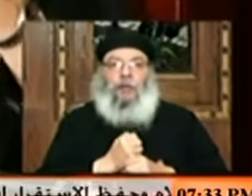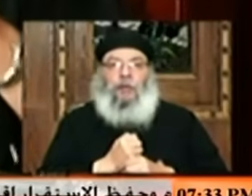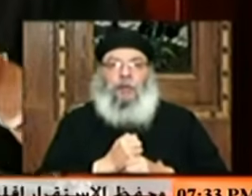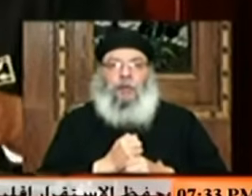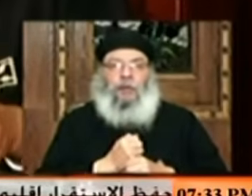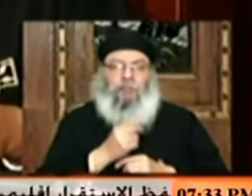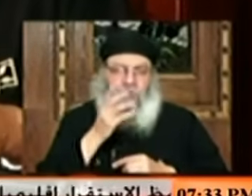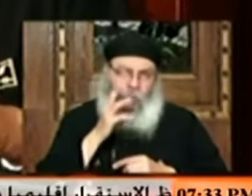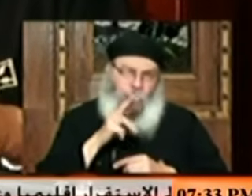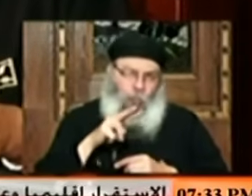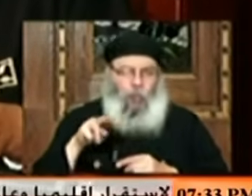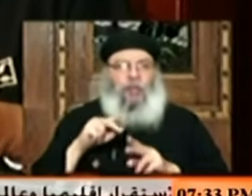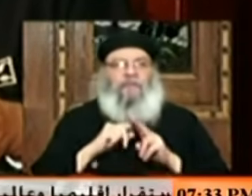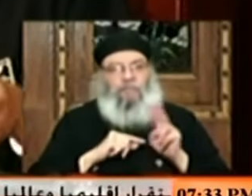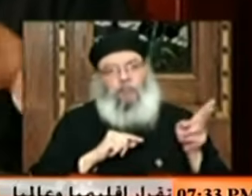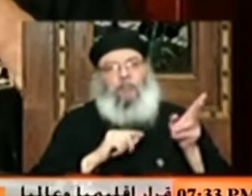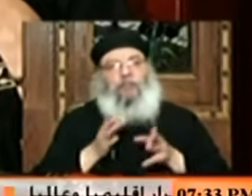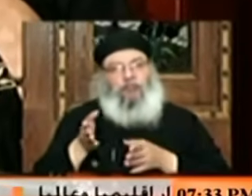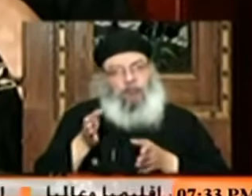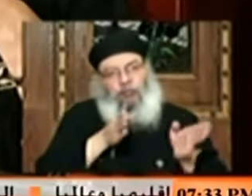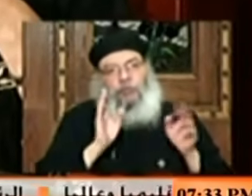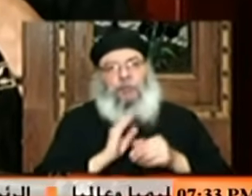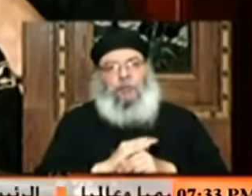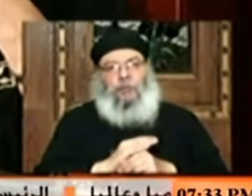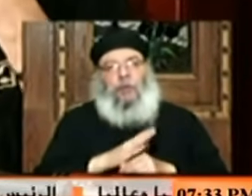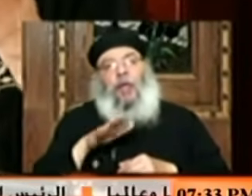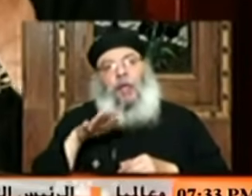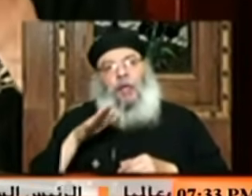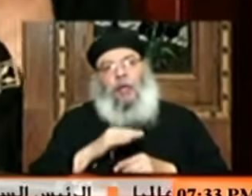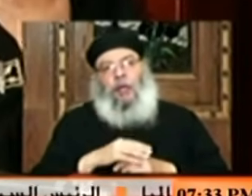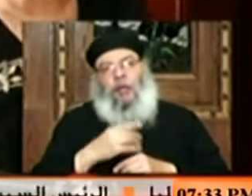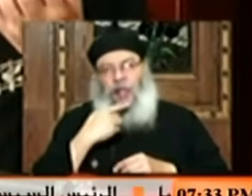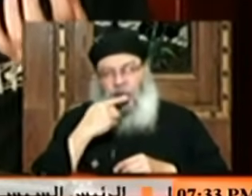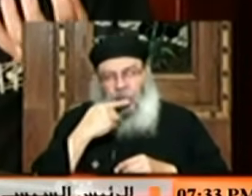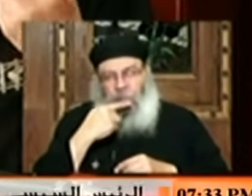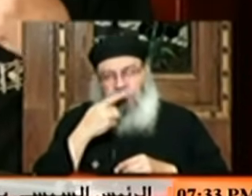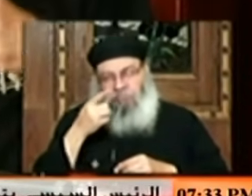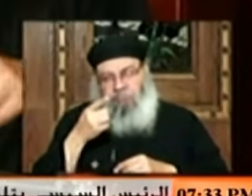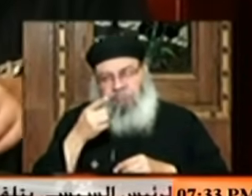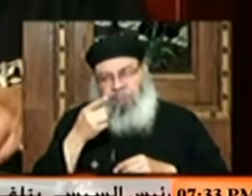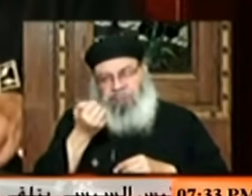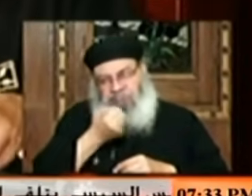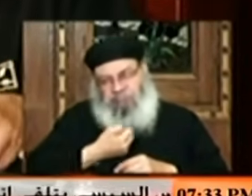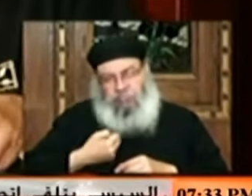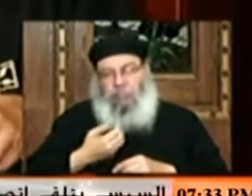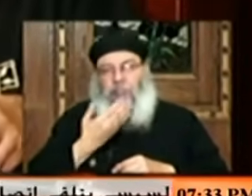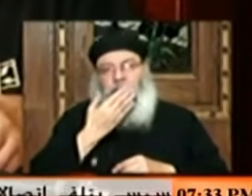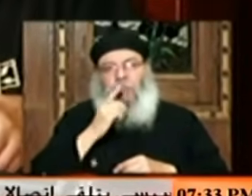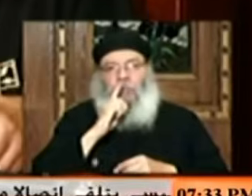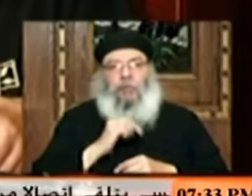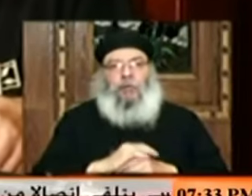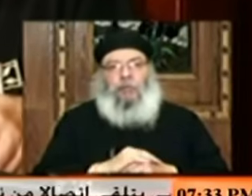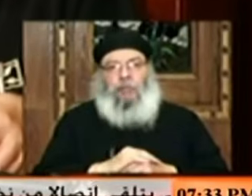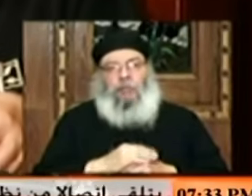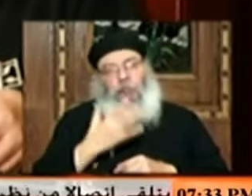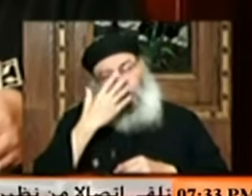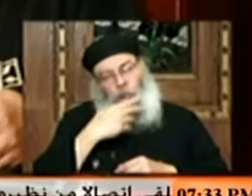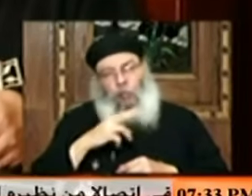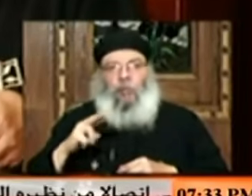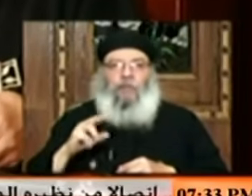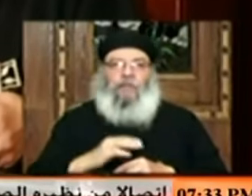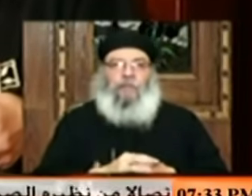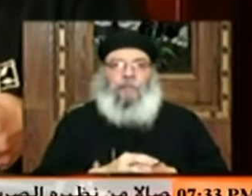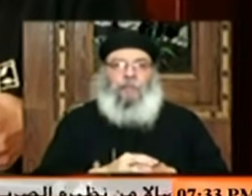شارد كده شويه واحيان يقول لفظ يجرح ابوه او امه باي صوره